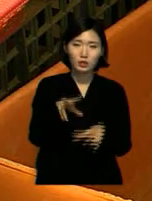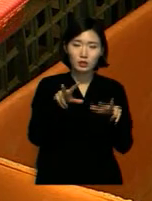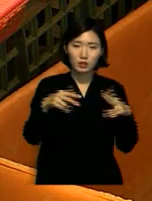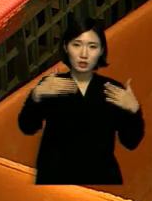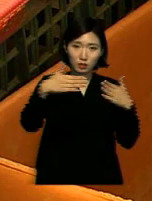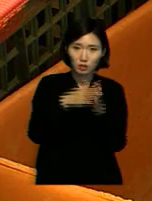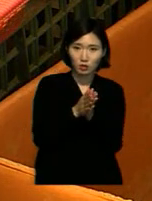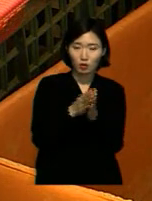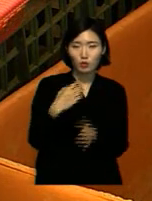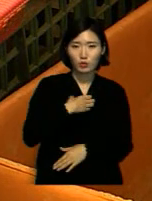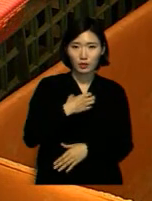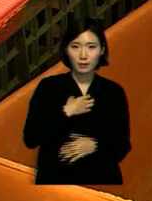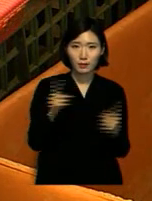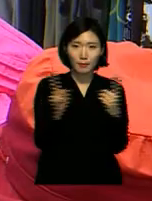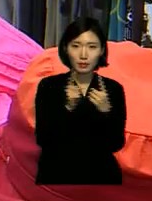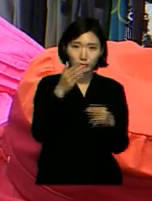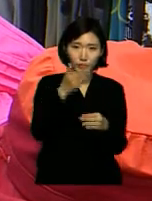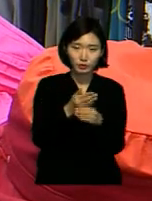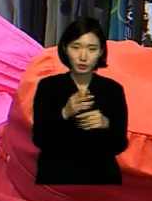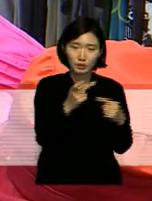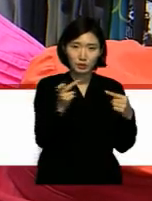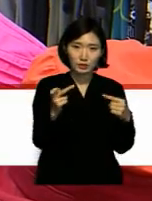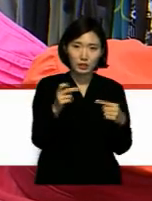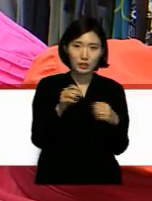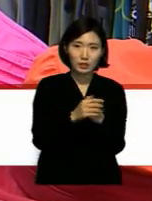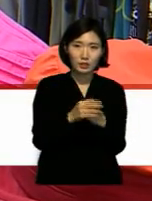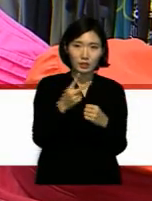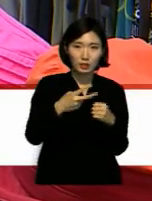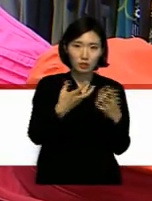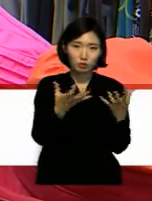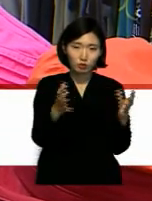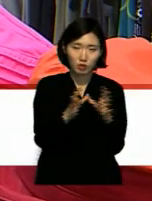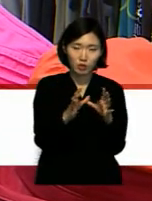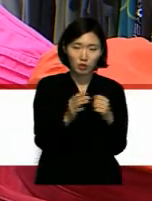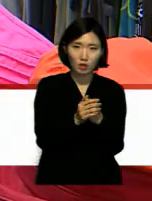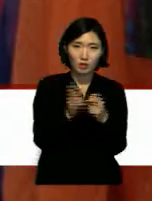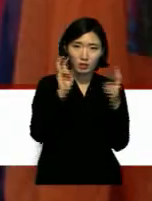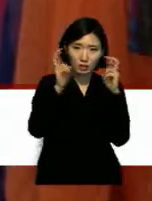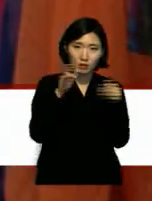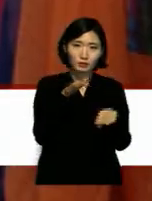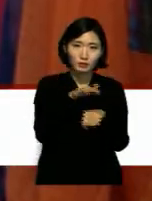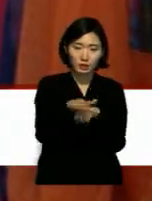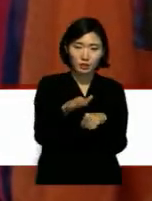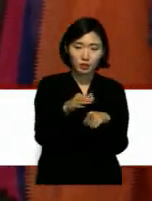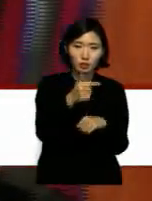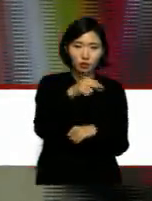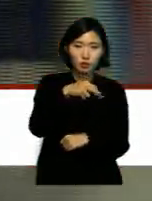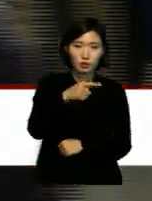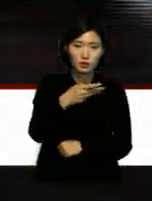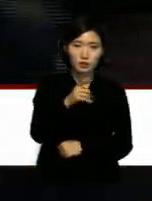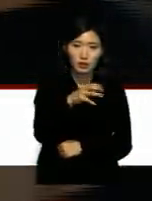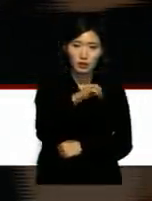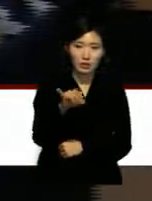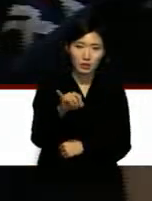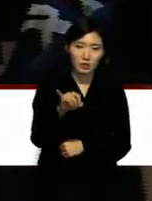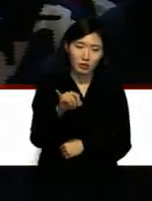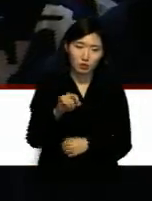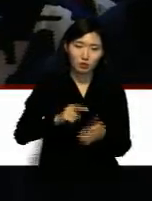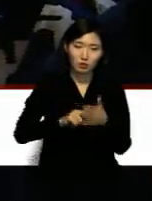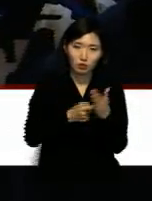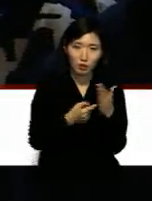처했습니다. 일산 2구역 조합이 정부의 기업형 임대주택 뉴스테이를 추진하기로